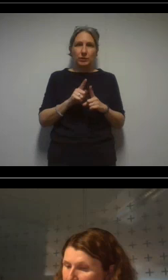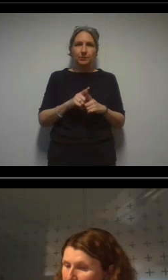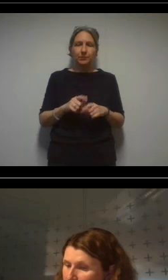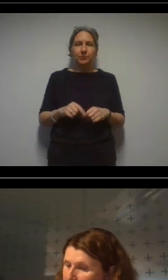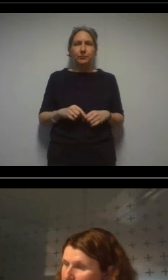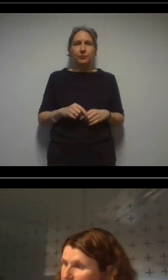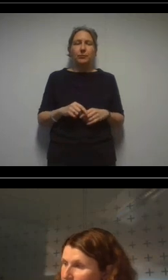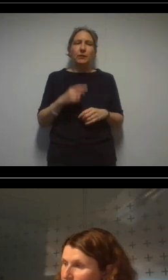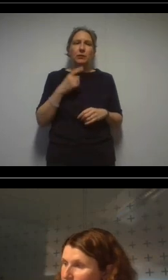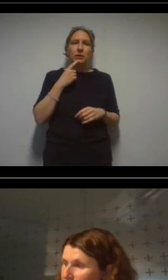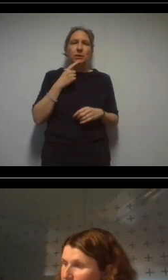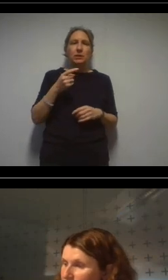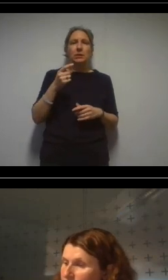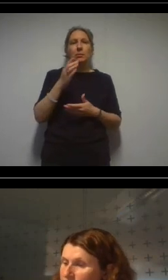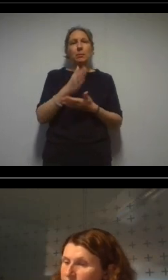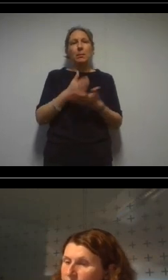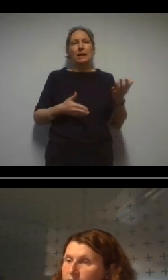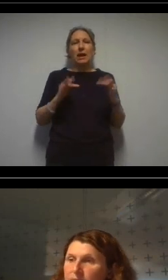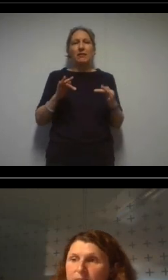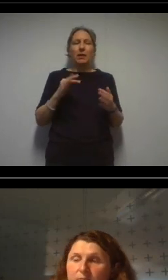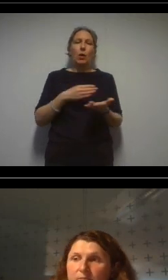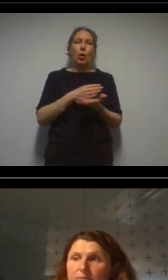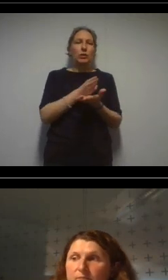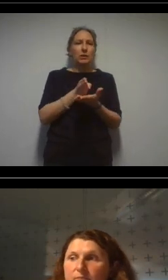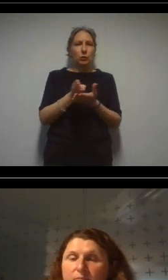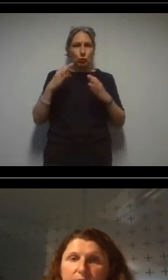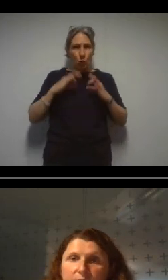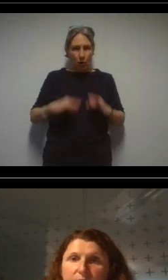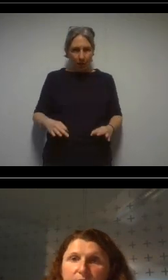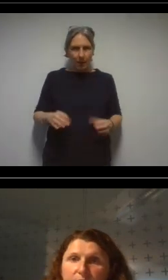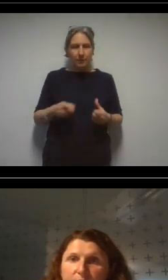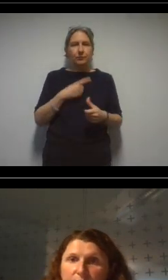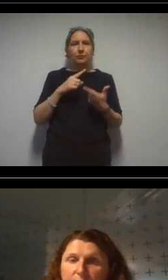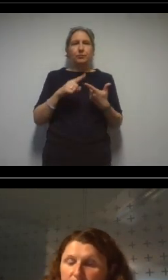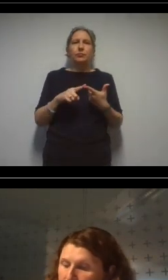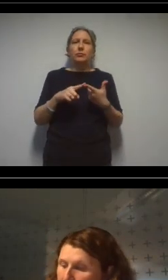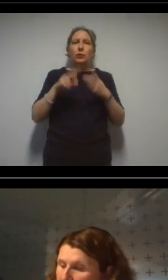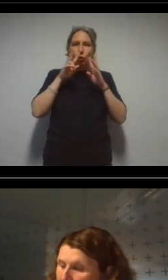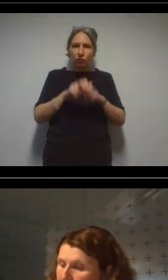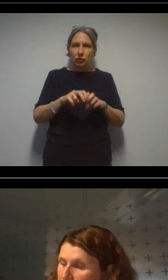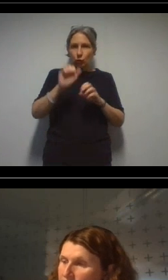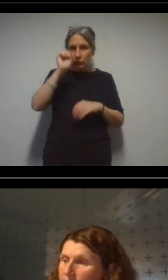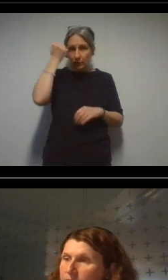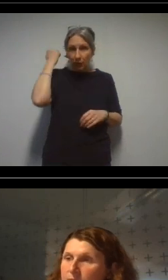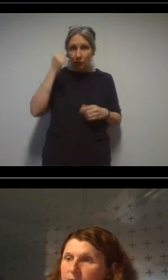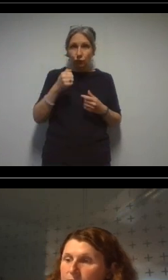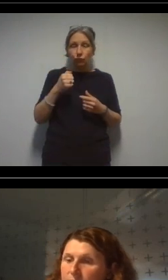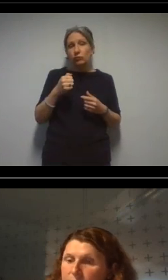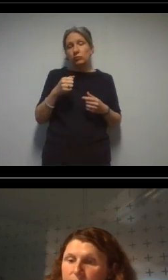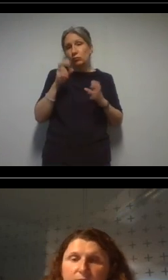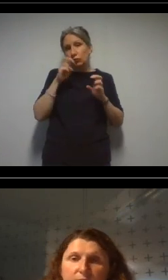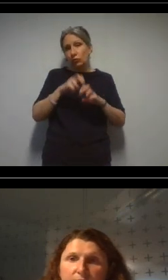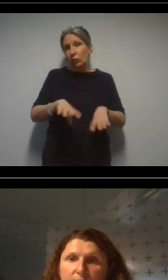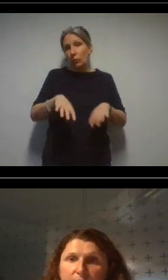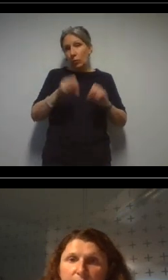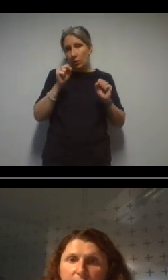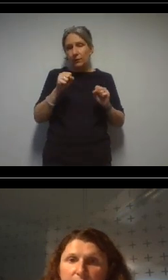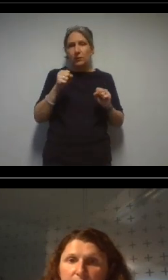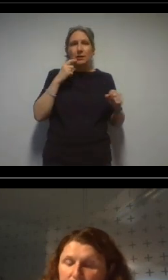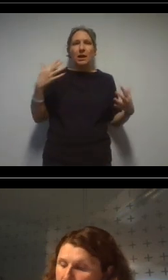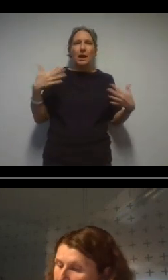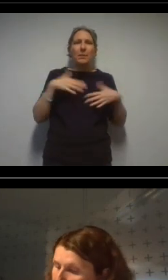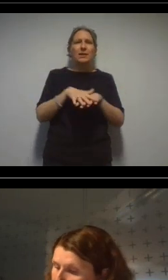donc, sur l'orientation scolaire, il y a toute une partie sur l'accompagnement à la recherche de stages, d'alternance ou d'emploi, donc toutes les périodes d'immersion professionnelle pour